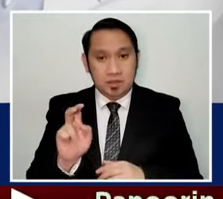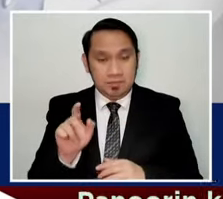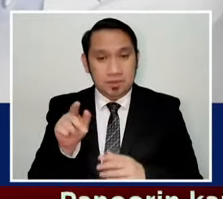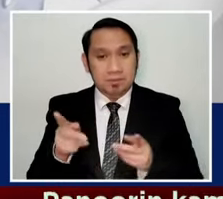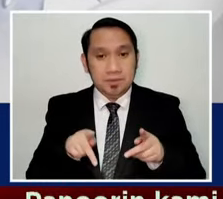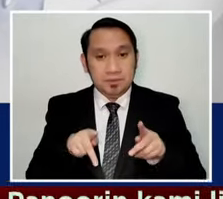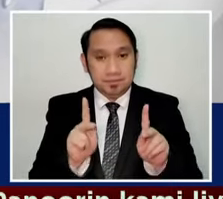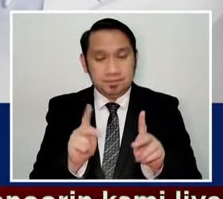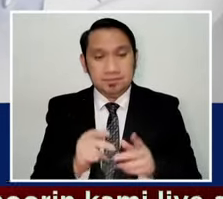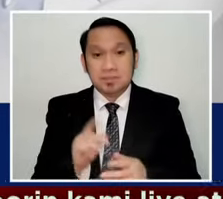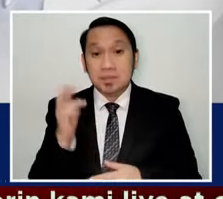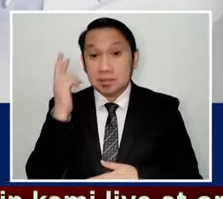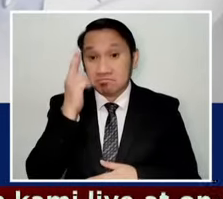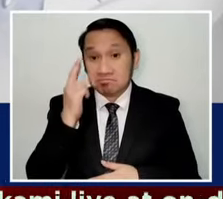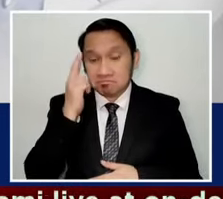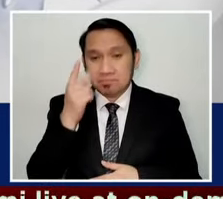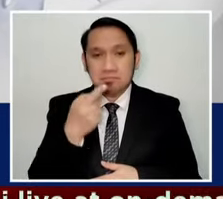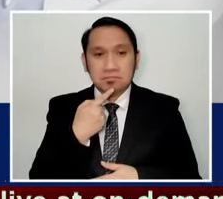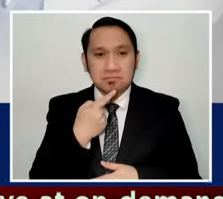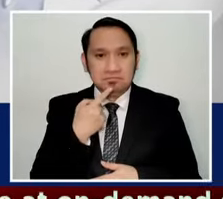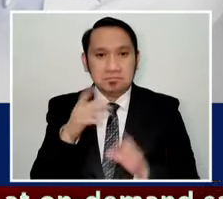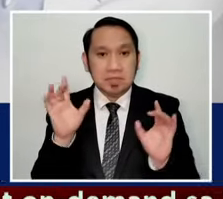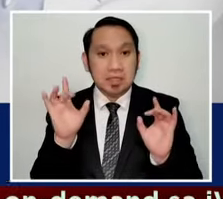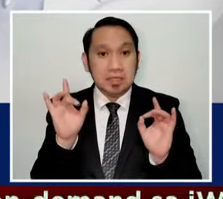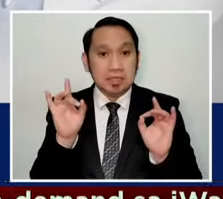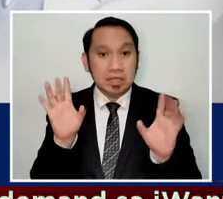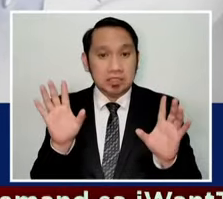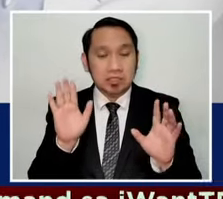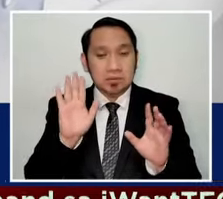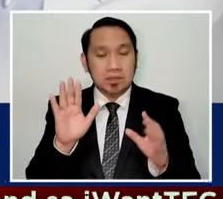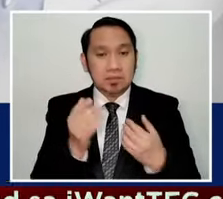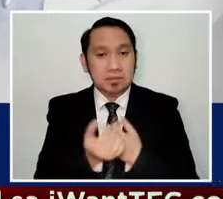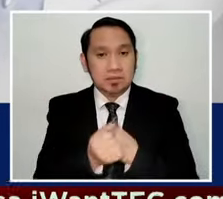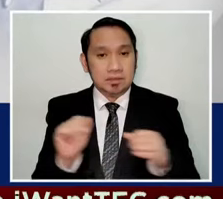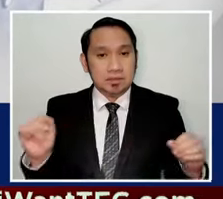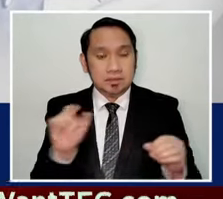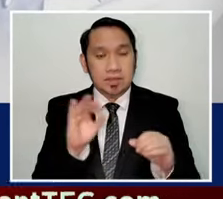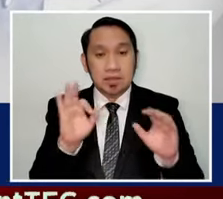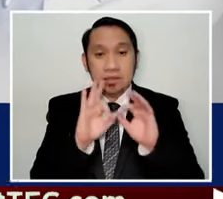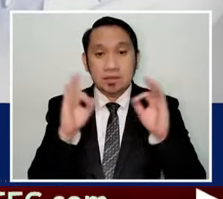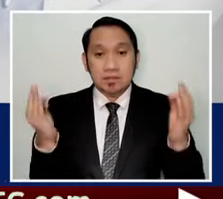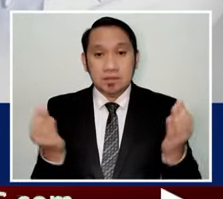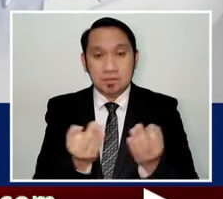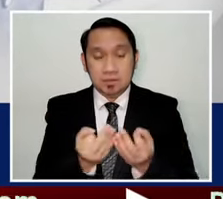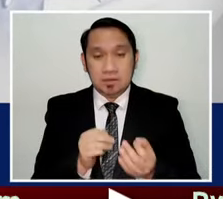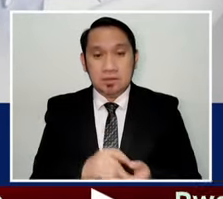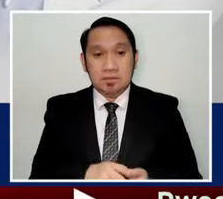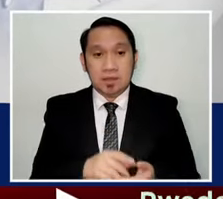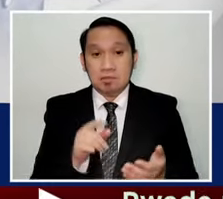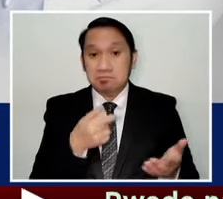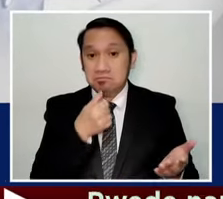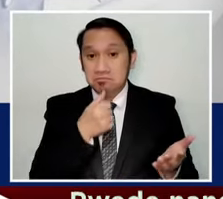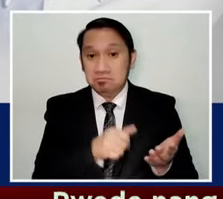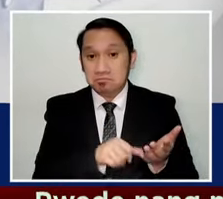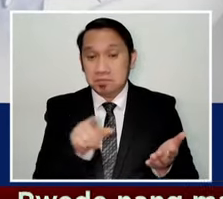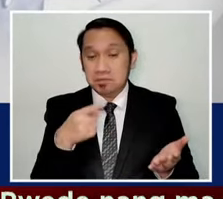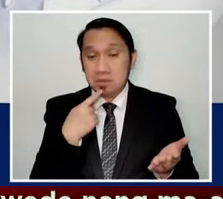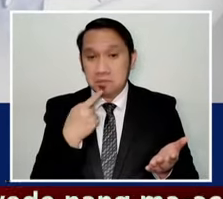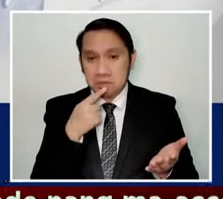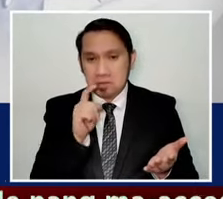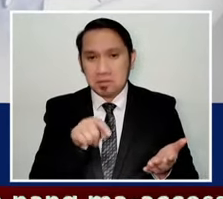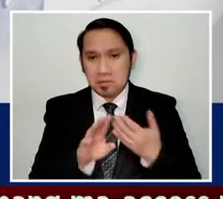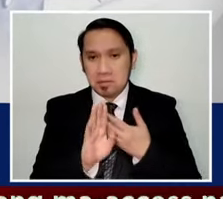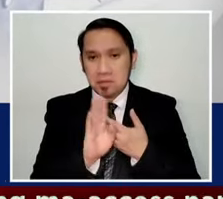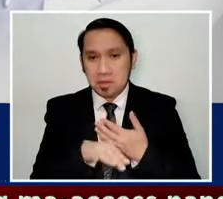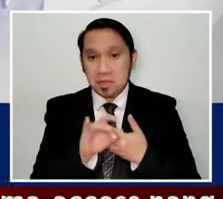kanyang ikinakatwiran ang matinding banta sa seguridad niya at ng kanyang pamilya. Tiniyak din sa liham ng kongresista na babalik rin siya sa oras na